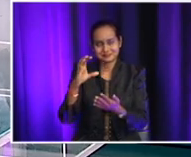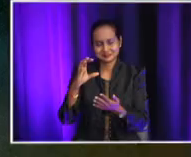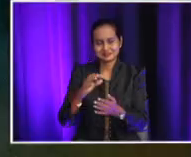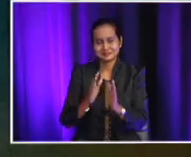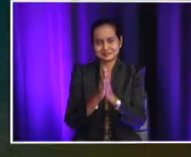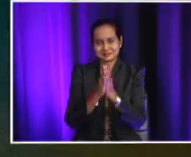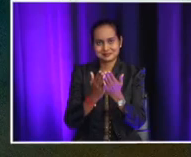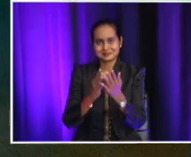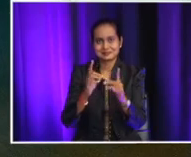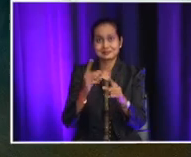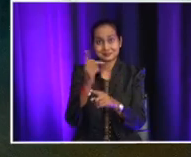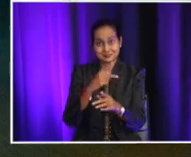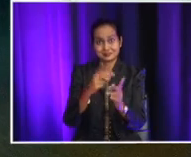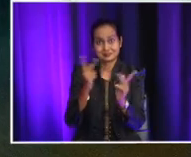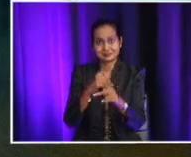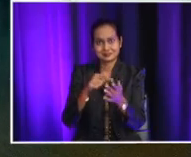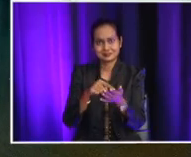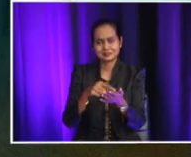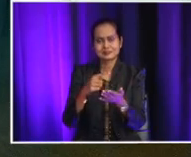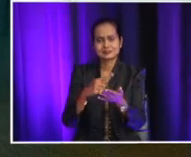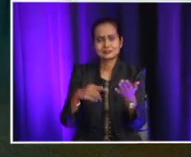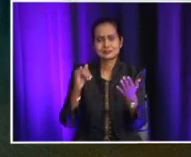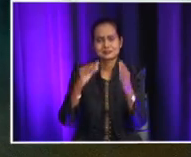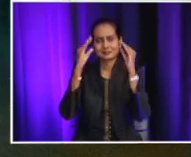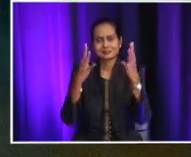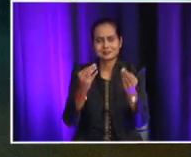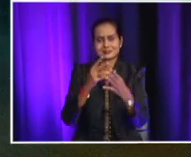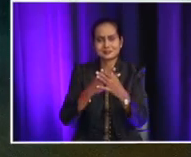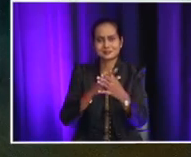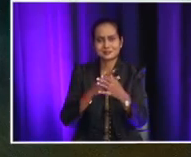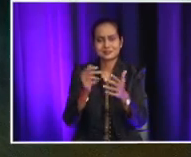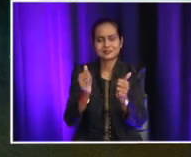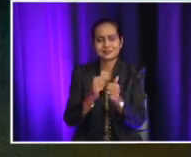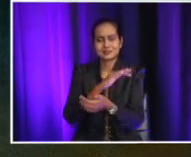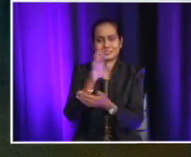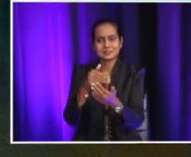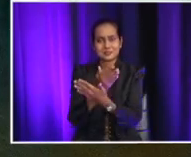kali ini apa pula silakan